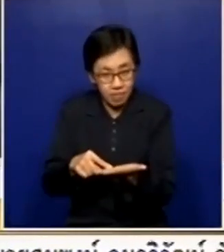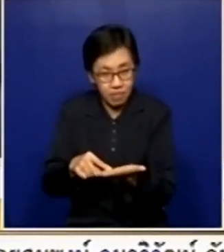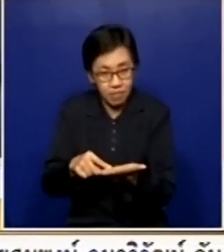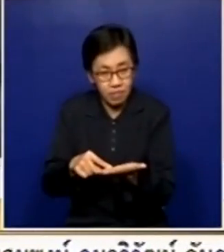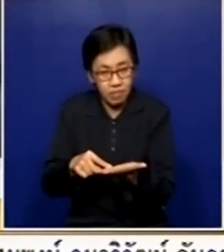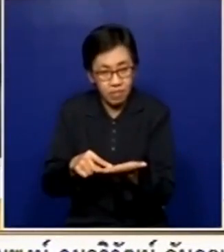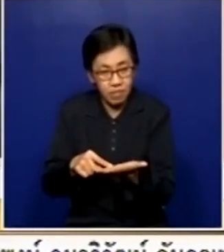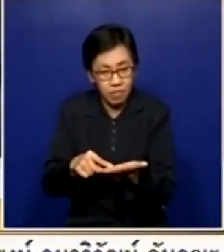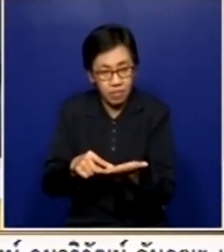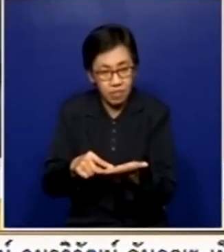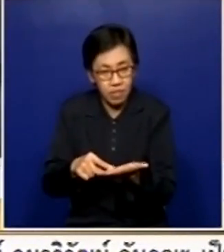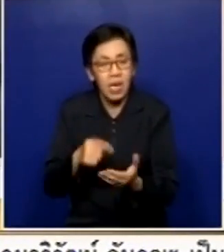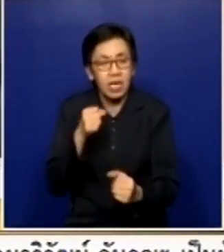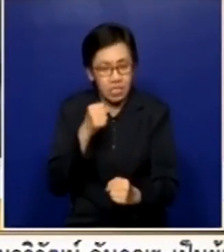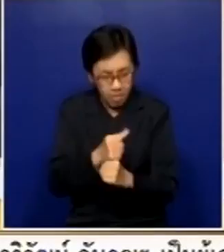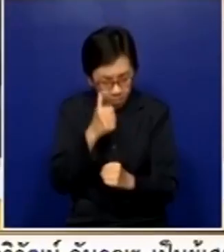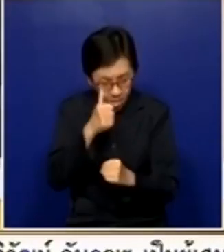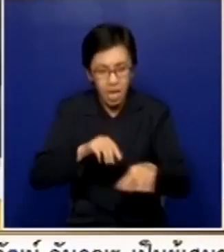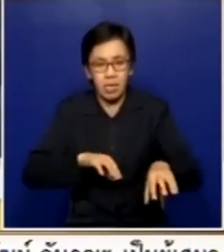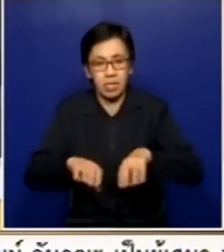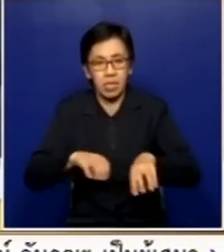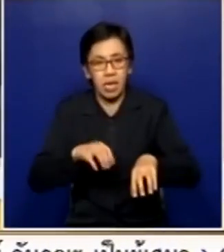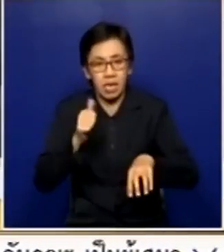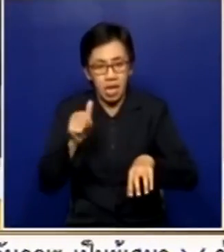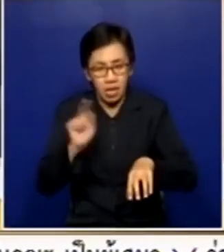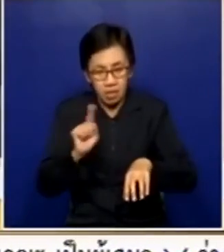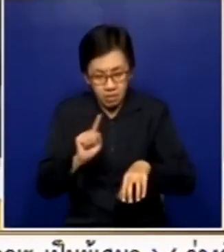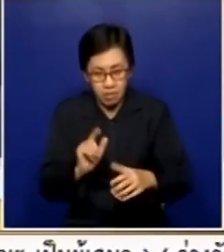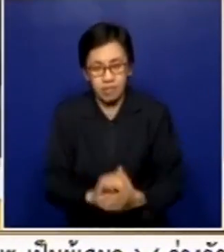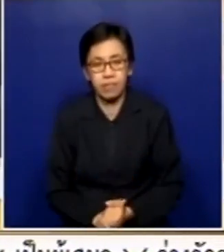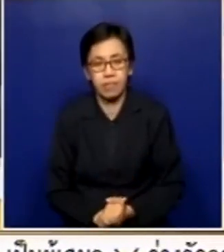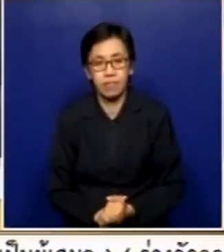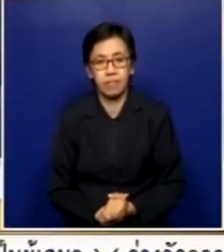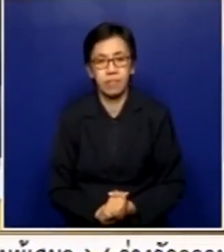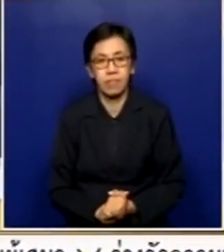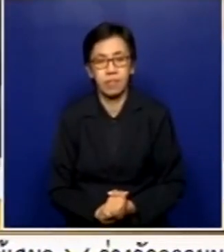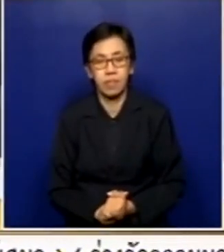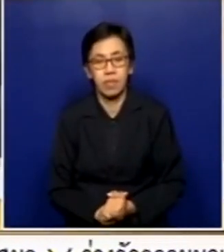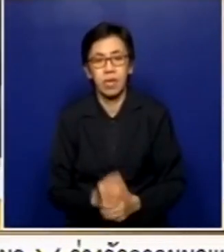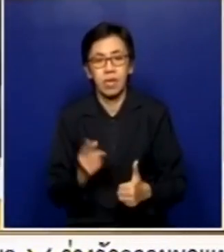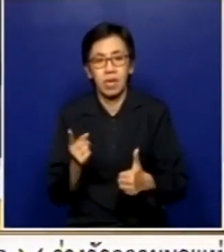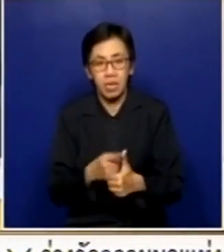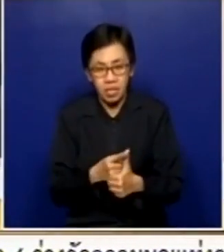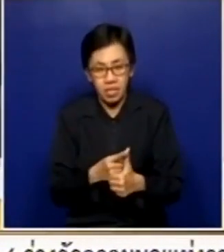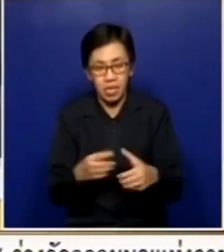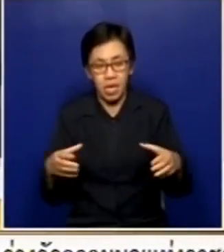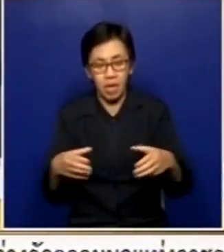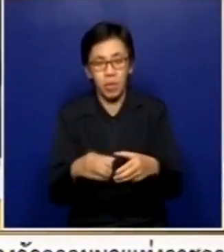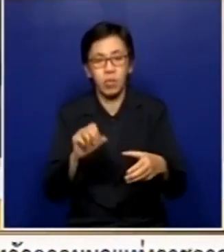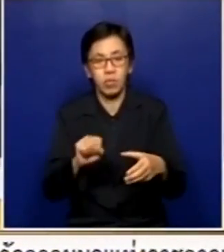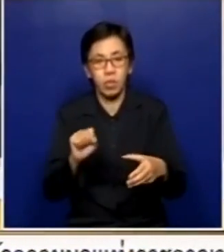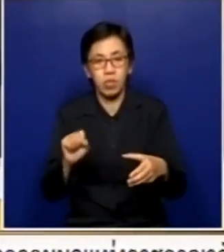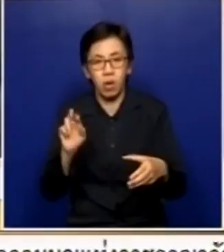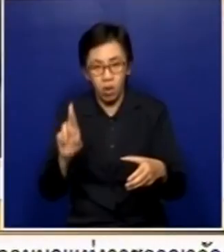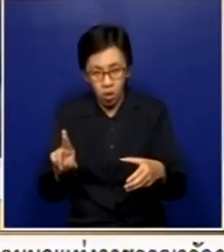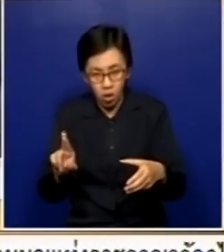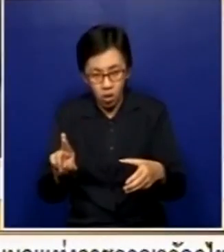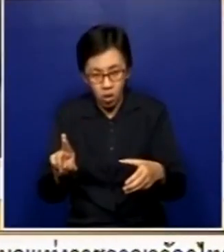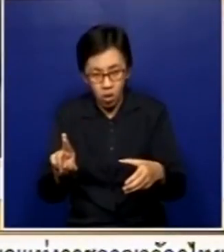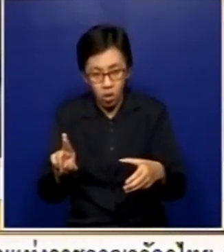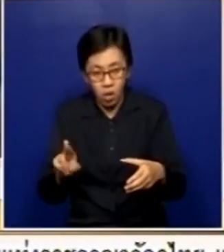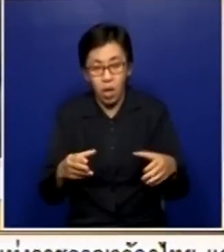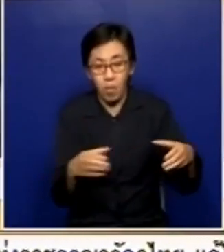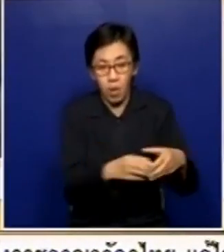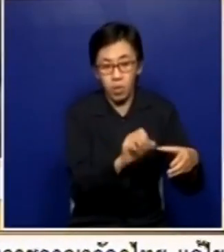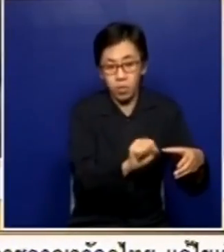สามารถจัดการได้คือทางไม่การตั้งสสรระหว่าง